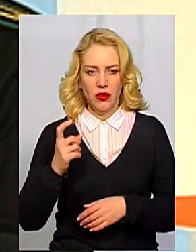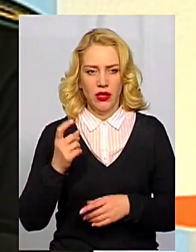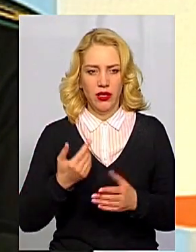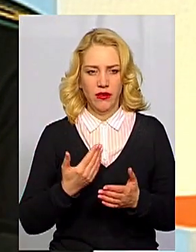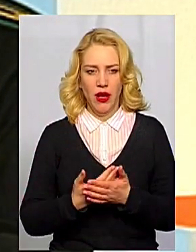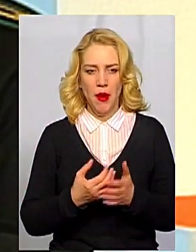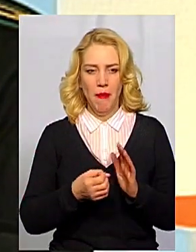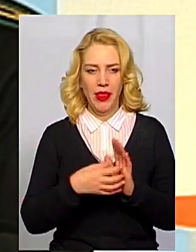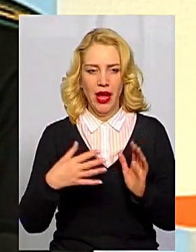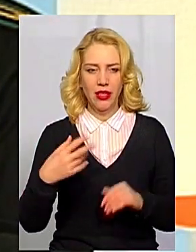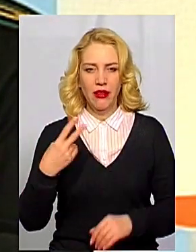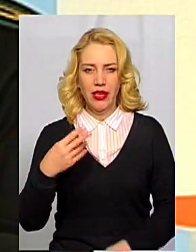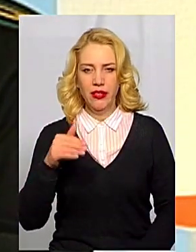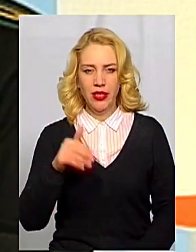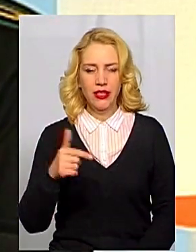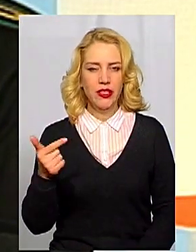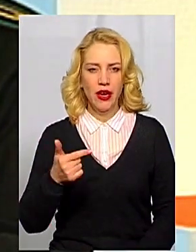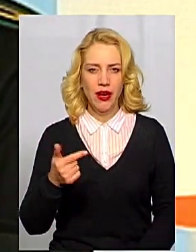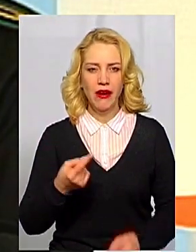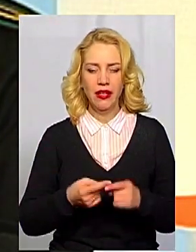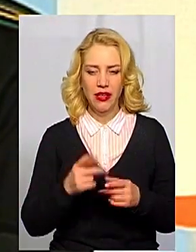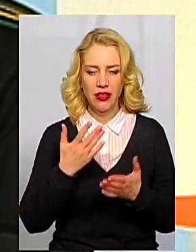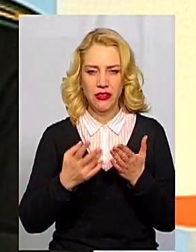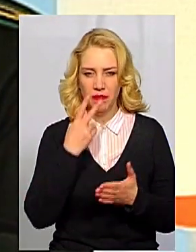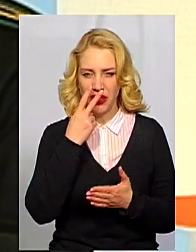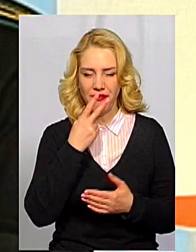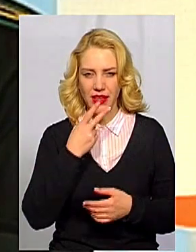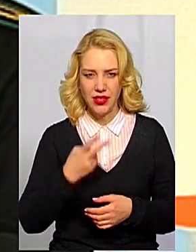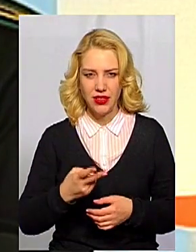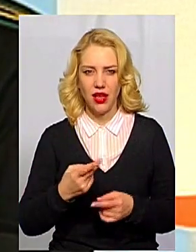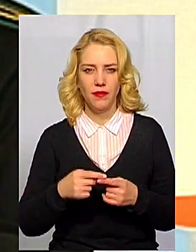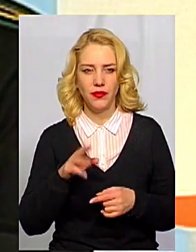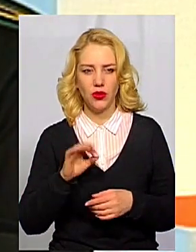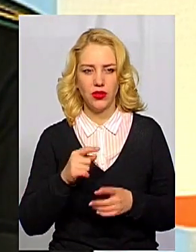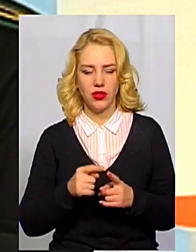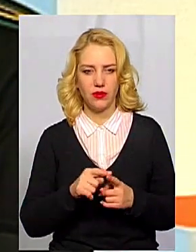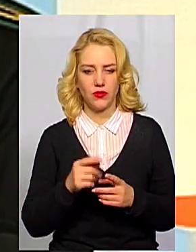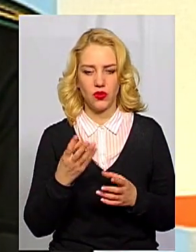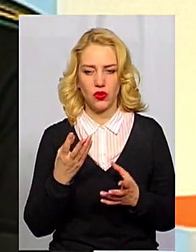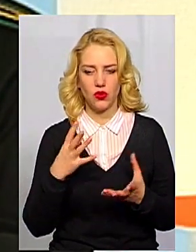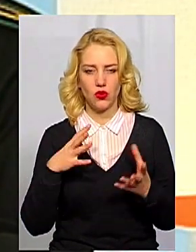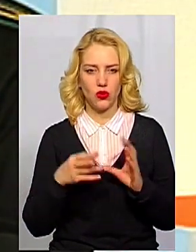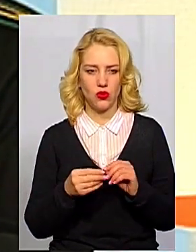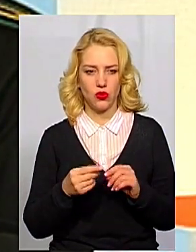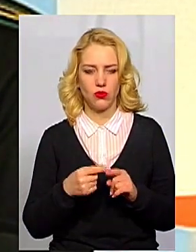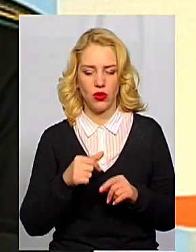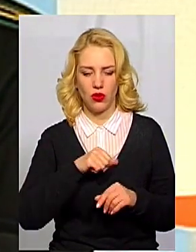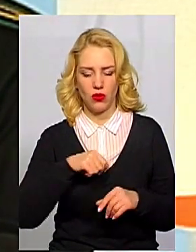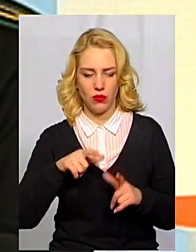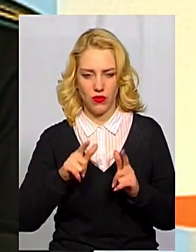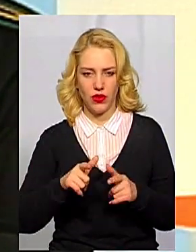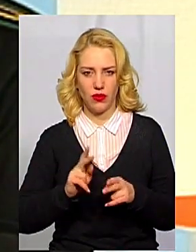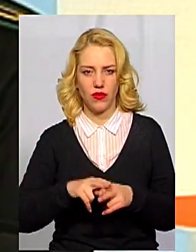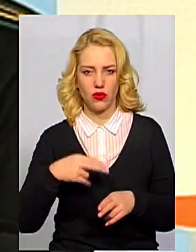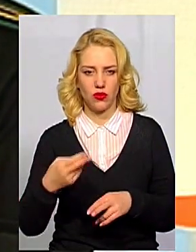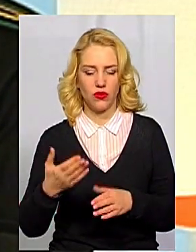там 15-20 тисяч гривень. Тобто це, ну, якщо дивитися з мільйонами прийняти, це невелика сума. Вони добровільно шкодовують, тому що там буває дійсно, коли йде